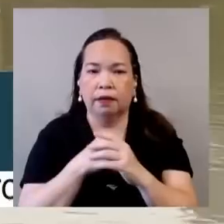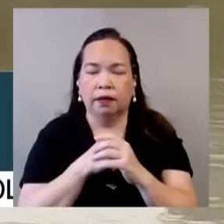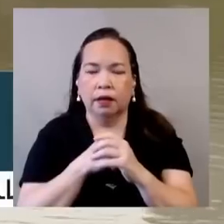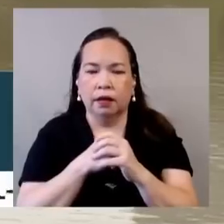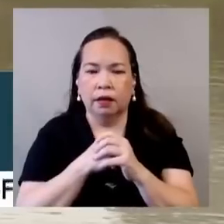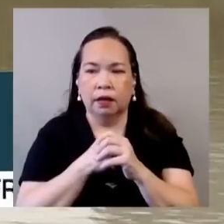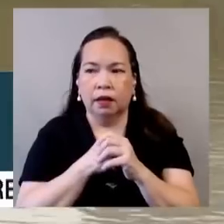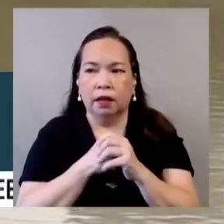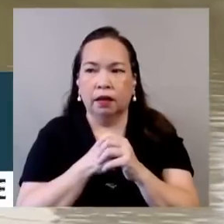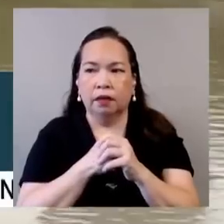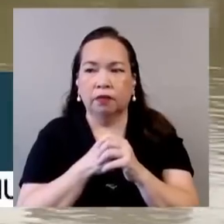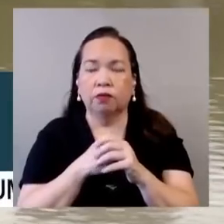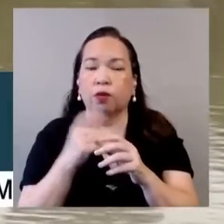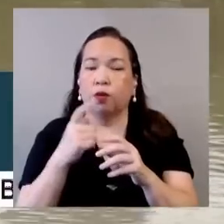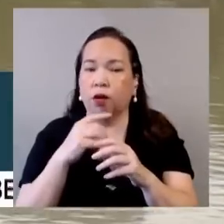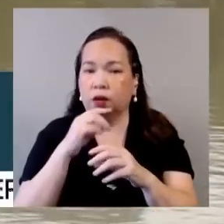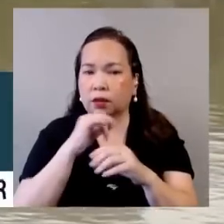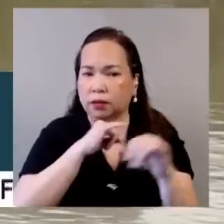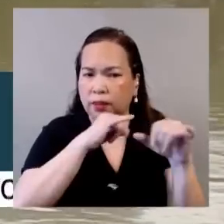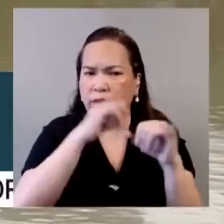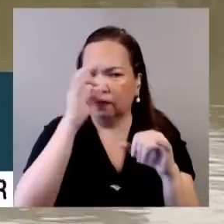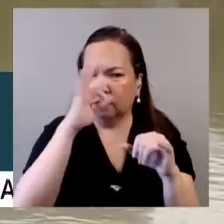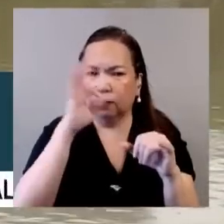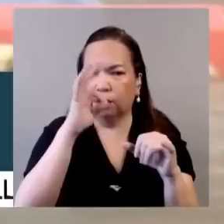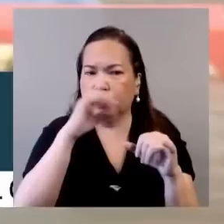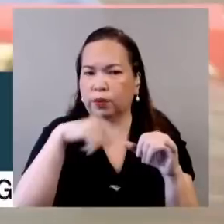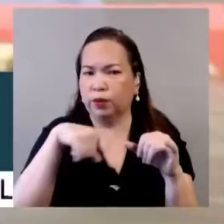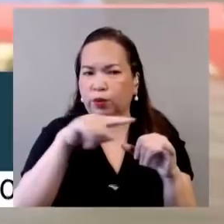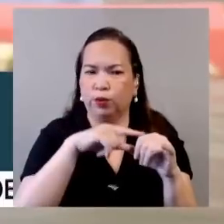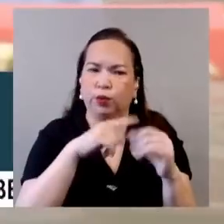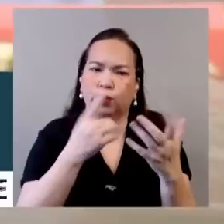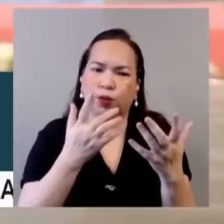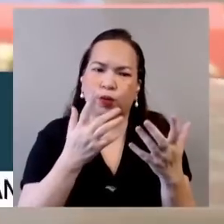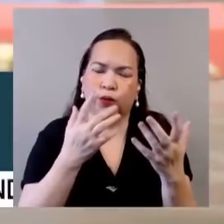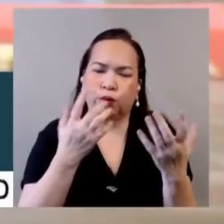yung ating mga kababayan katulad ng ganitong klaseng mga sitwasyon na